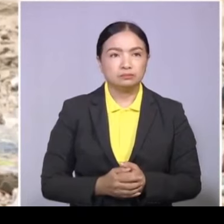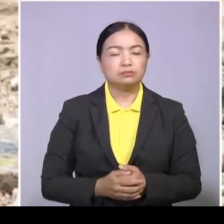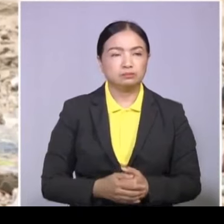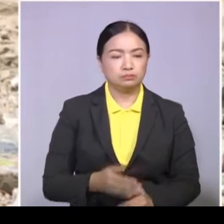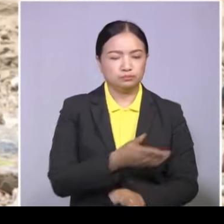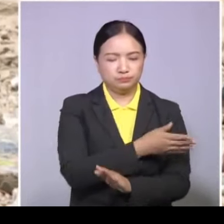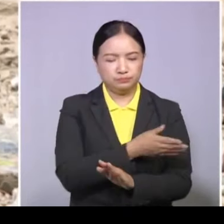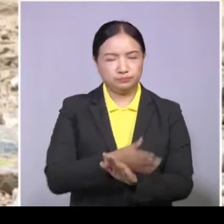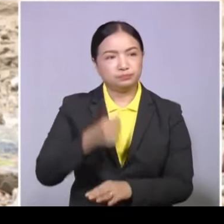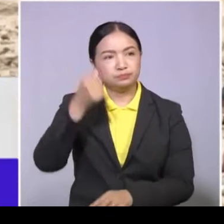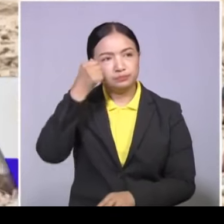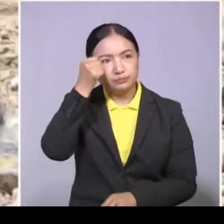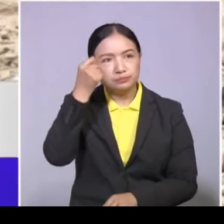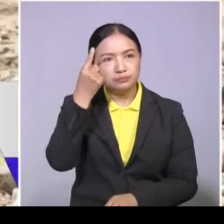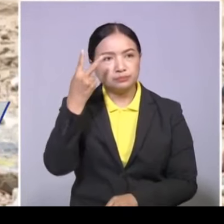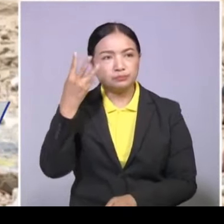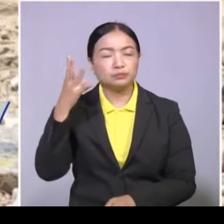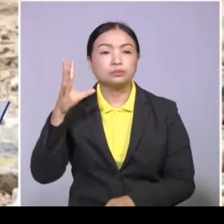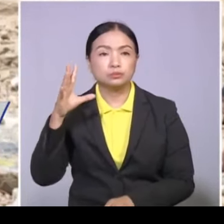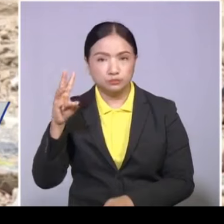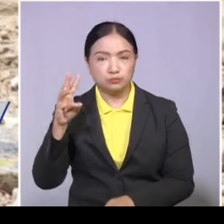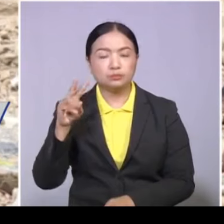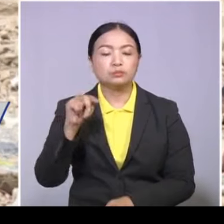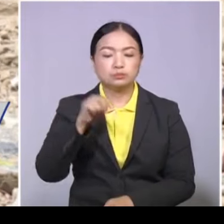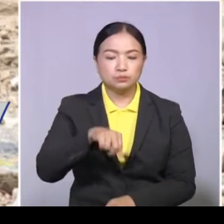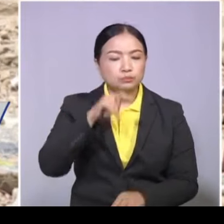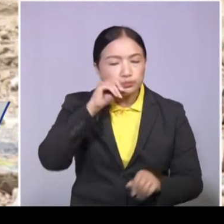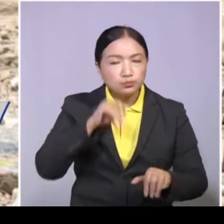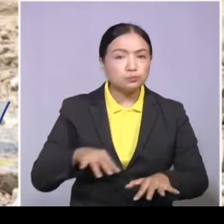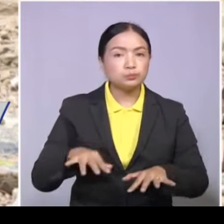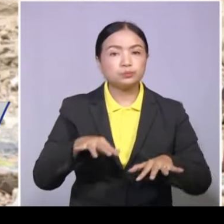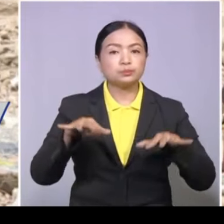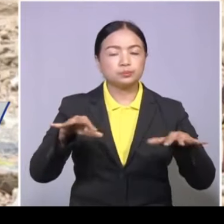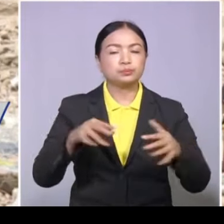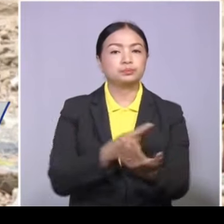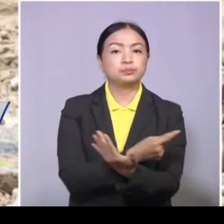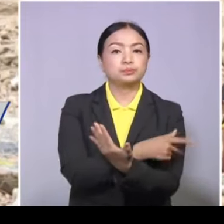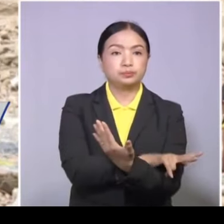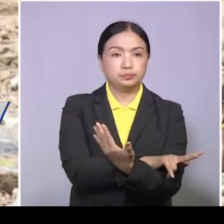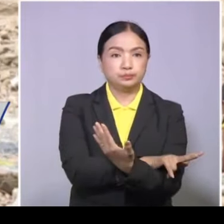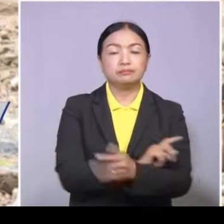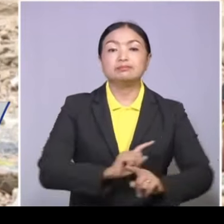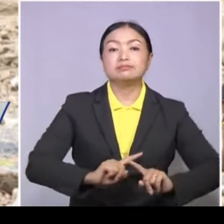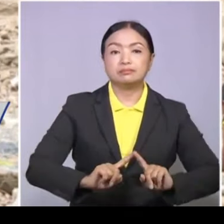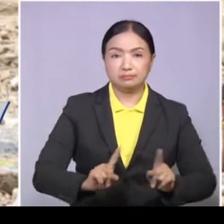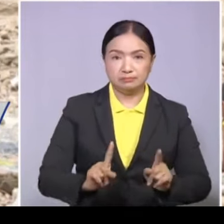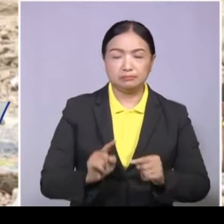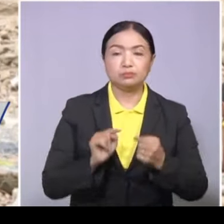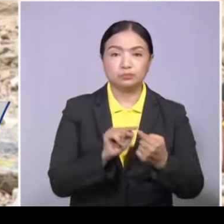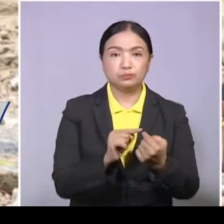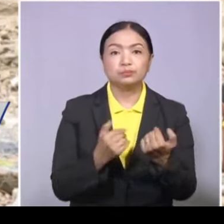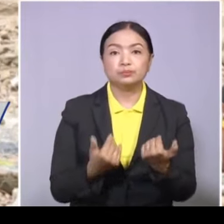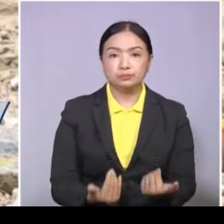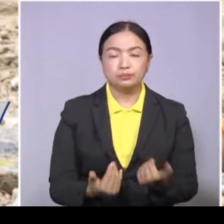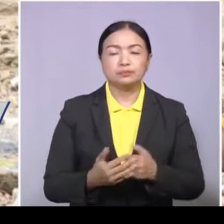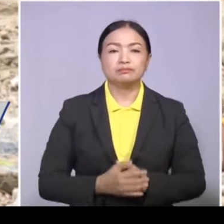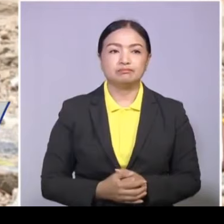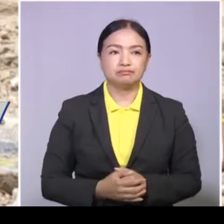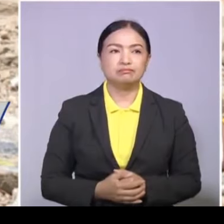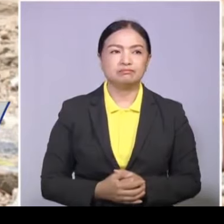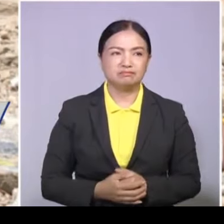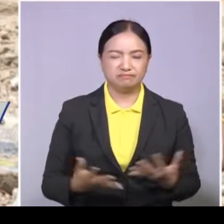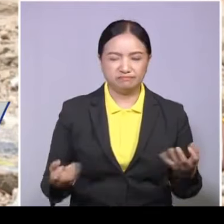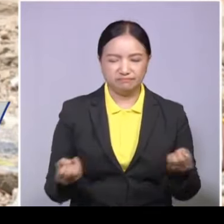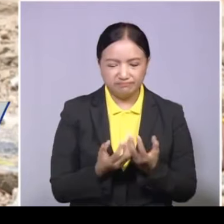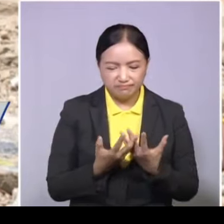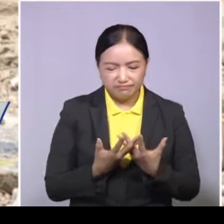วันแล้วนะคะสำหรับเหตุการณ์น้ำป่าเข้าท่วมในหลายพื้นที่ของจังหวัดภูเก็ตนะคะแต่ว่าจนถึงณเวลานี้เองค่ะต้องบอกว่าร่องรอยความเ